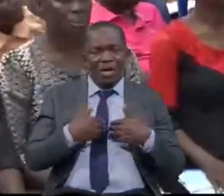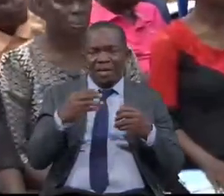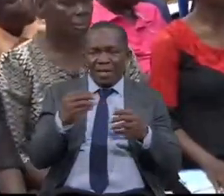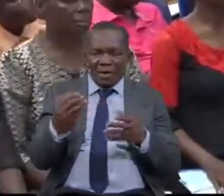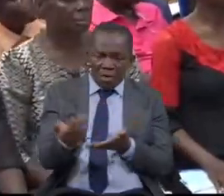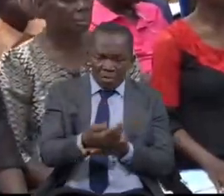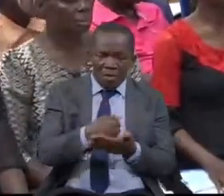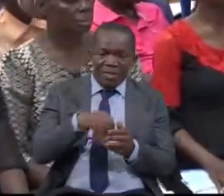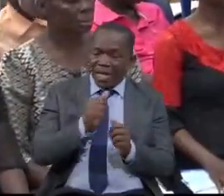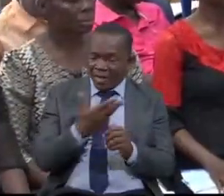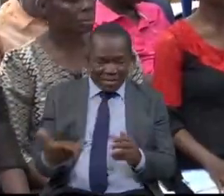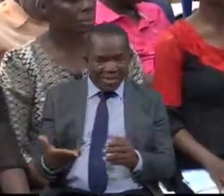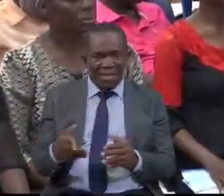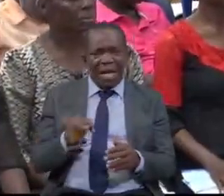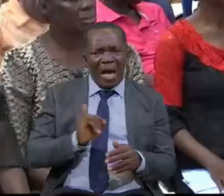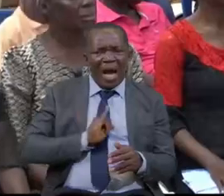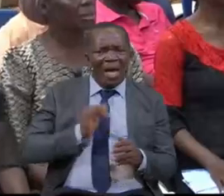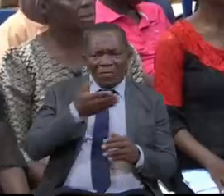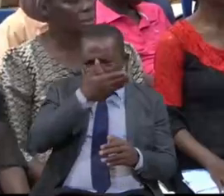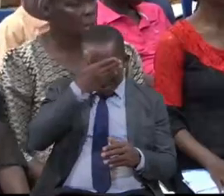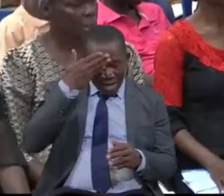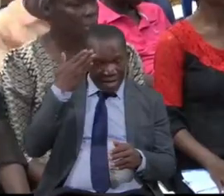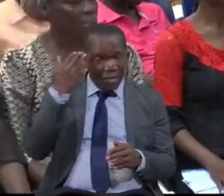Oubliant ce qui est en avant.